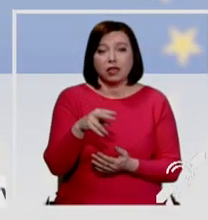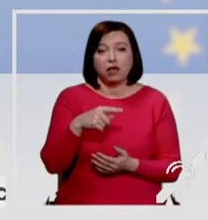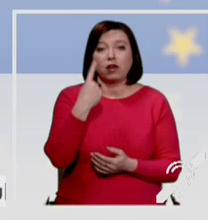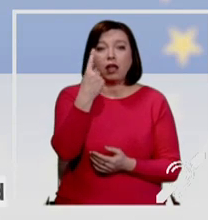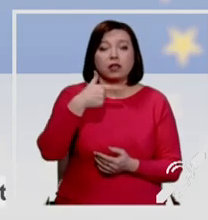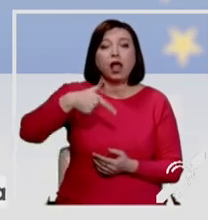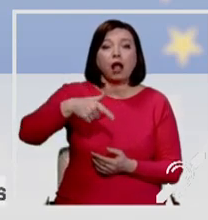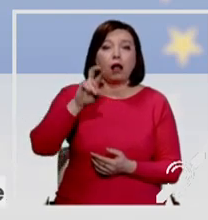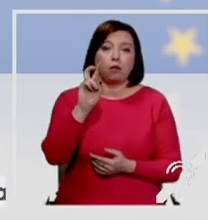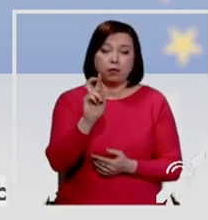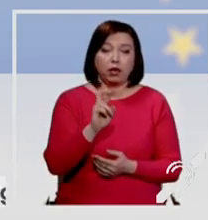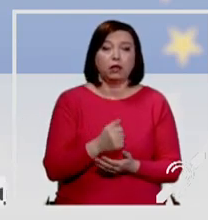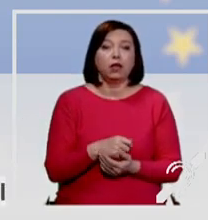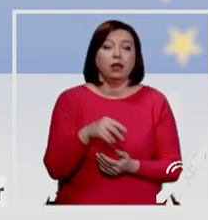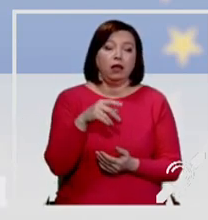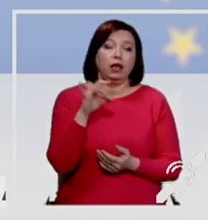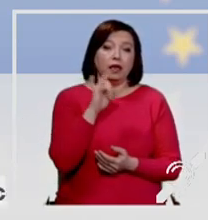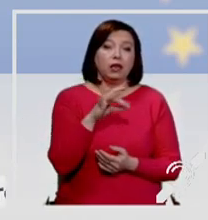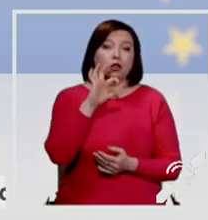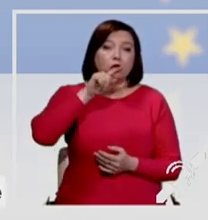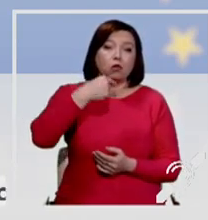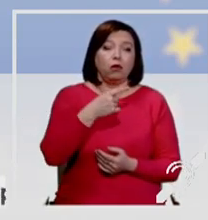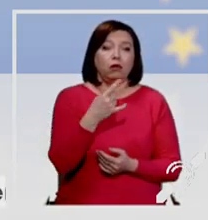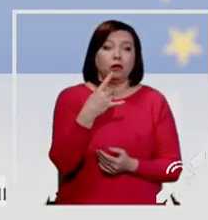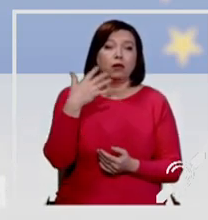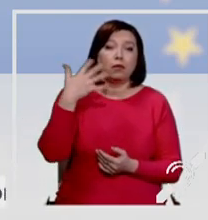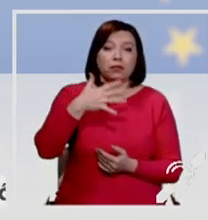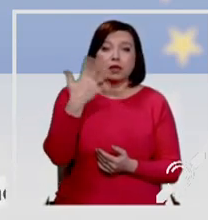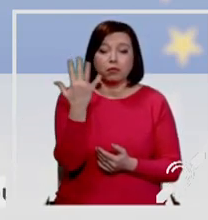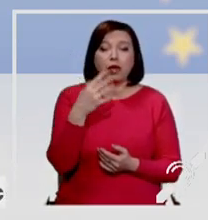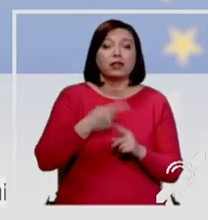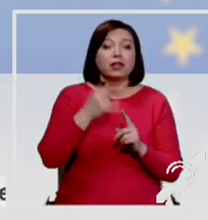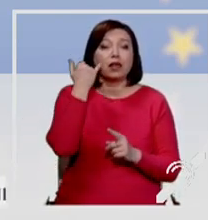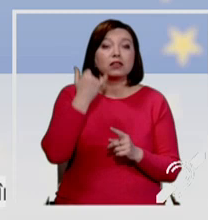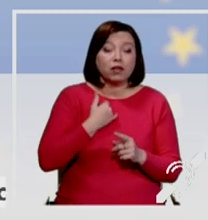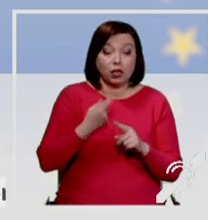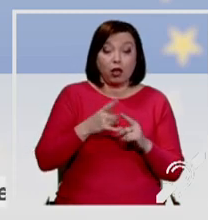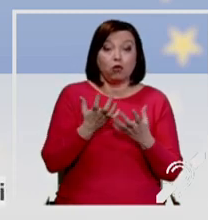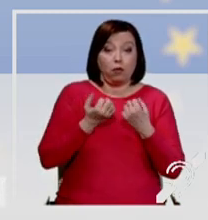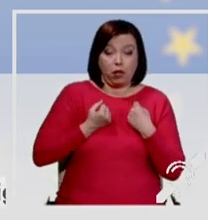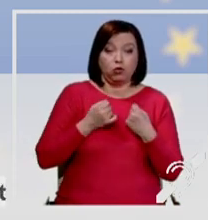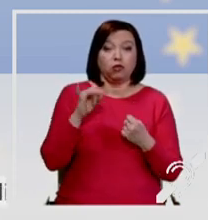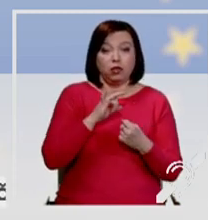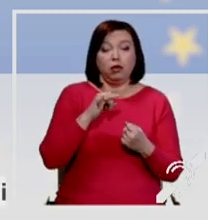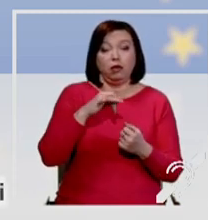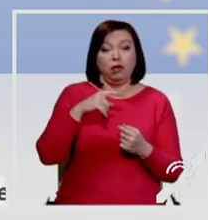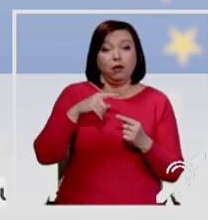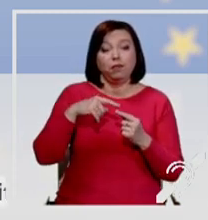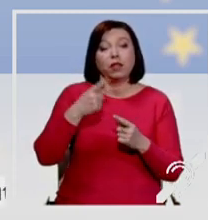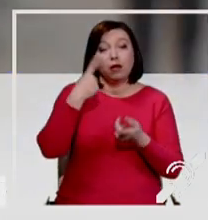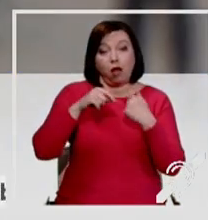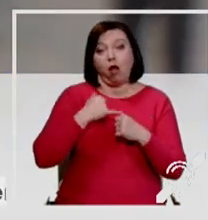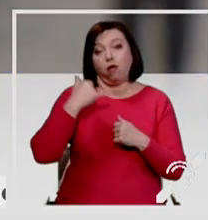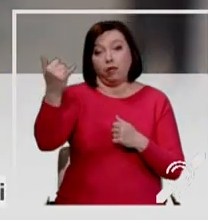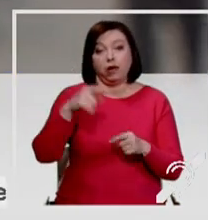gigabit de date și 0,25 eurocenți pentru apelurile primite și 0,35 cenți pentru apelurile